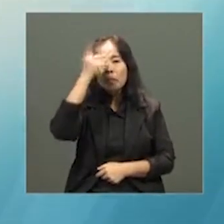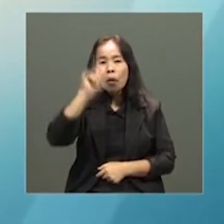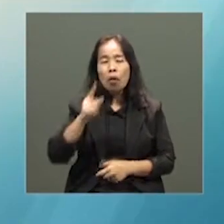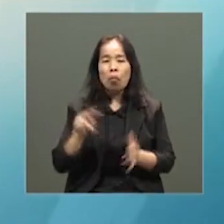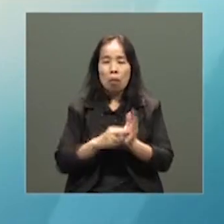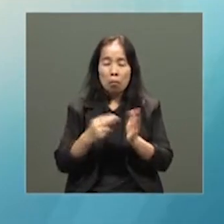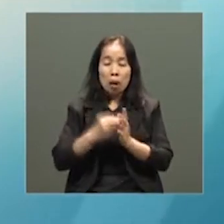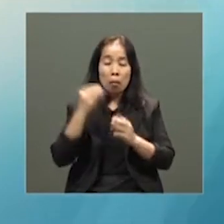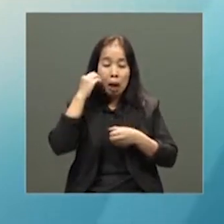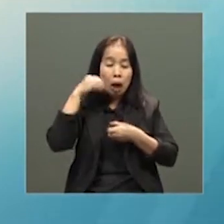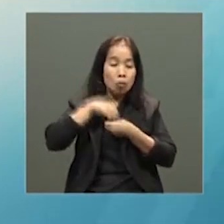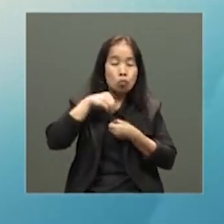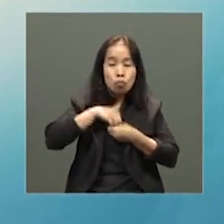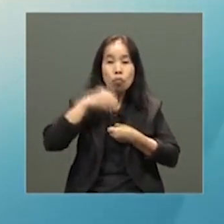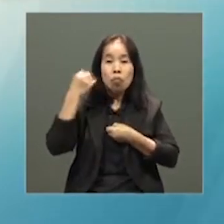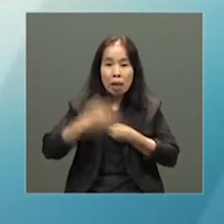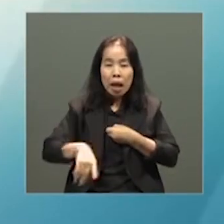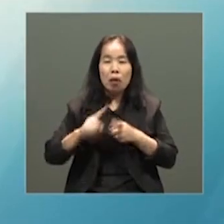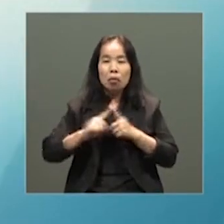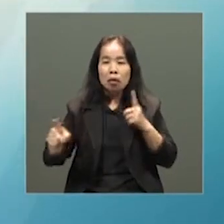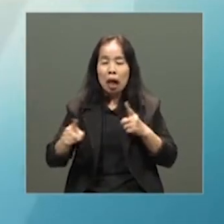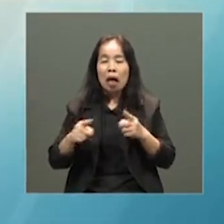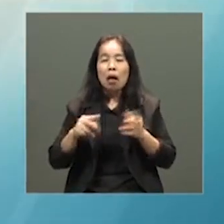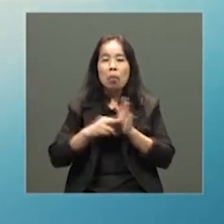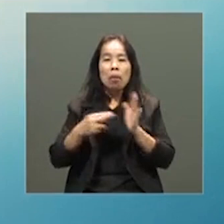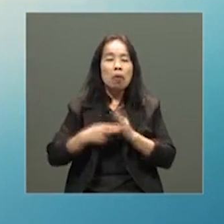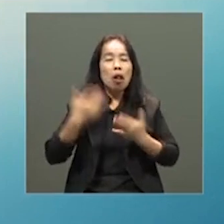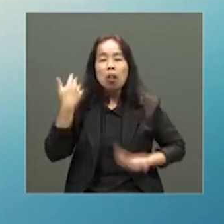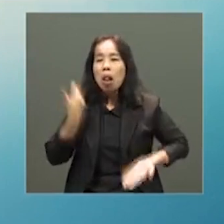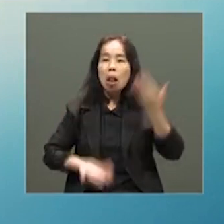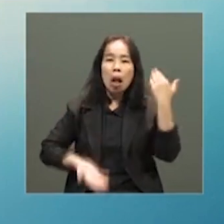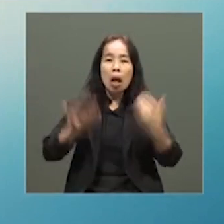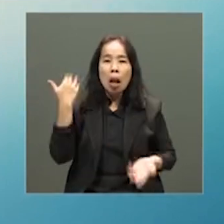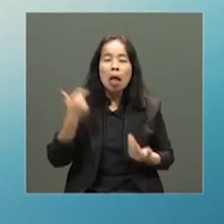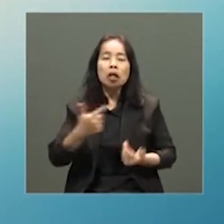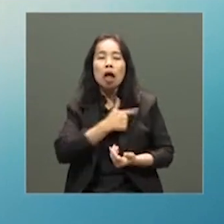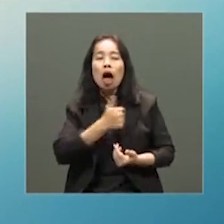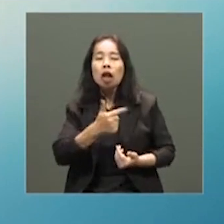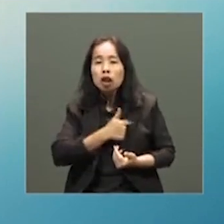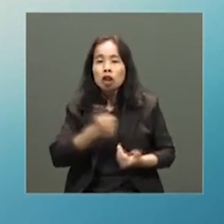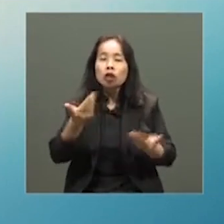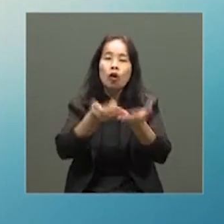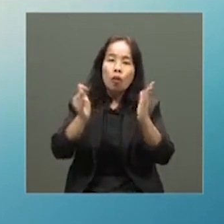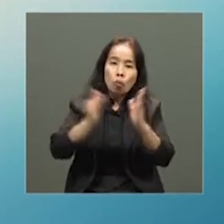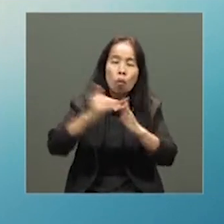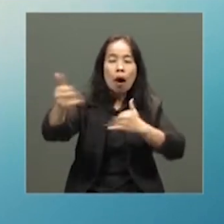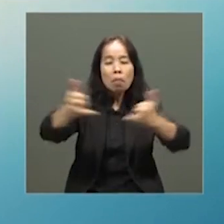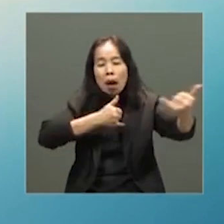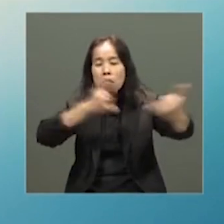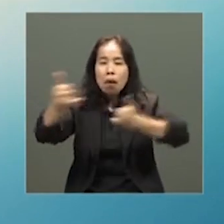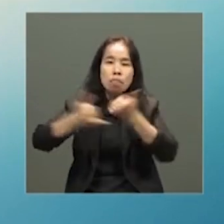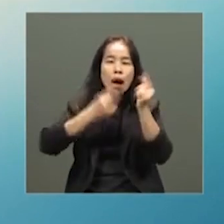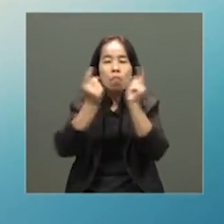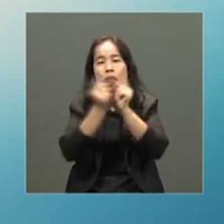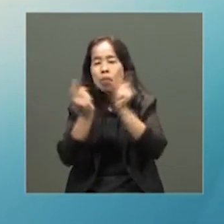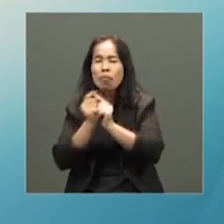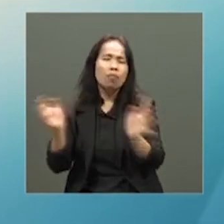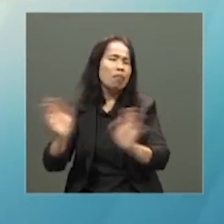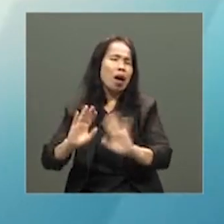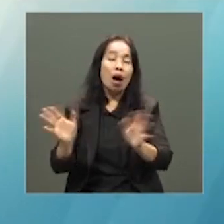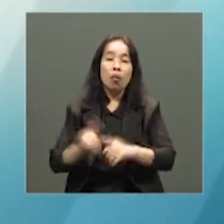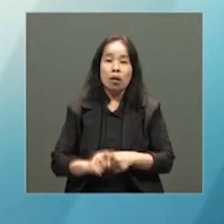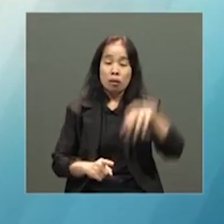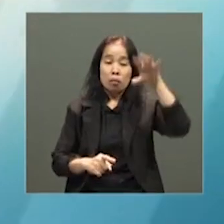ได้เคร่งครัดแต่ถ้ามาอยู่ในพื้นที่ที่รัฐจัดให้ก็จะมีระบบมาตรการมีคนดูแลมีเสิร์ฟอาหาร3มื้อมีห้อง